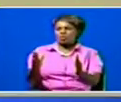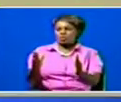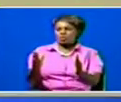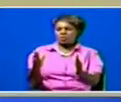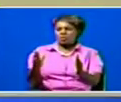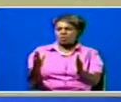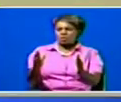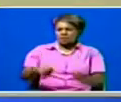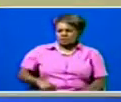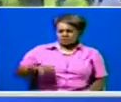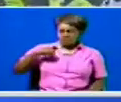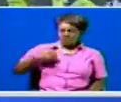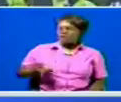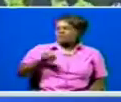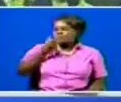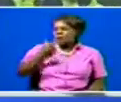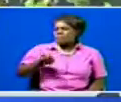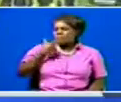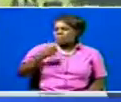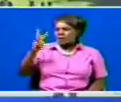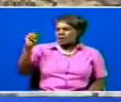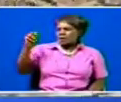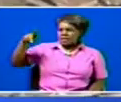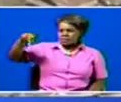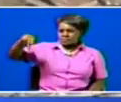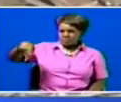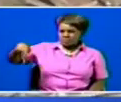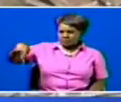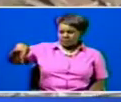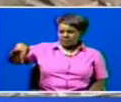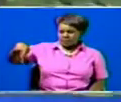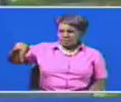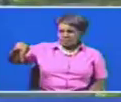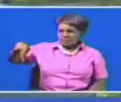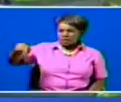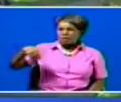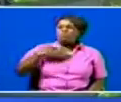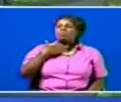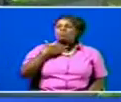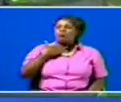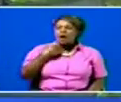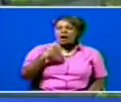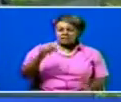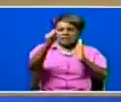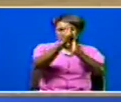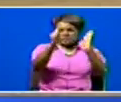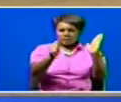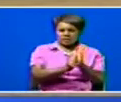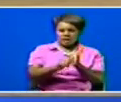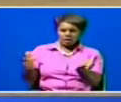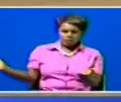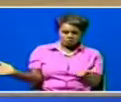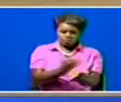Huku manusura wakiendelea kupokea matibabu, mbunge wa Mwingi ya Kati Gideon Mulyungi ametishia kuandaa mswada utakaofutilia